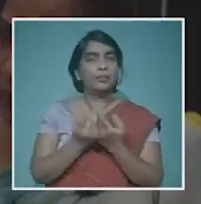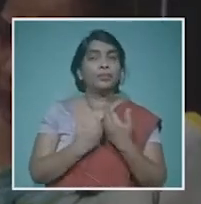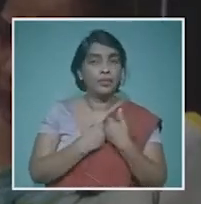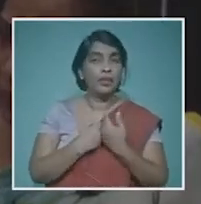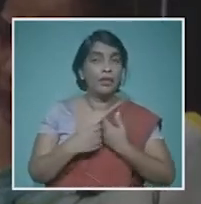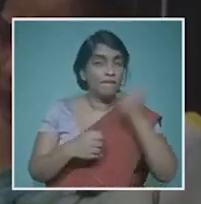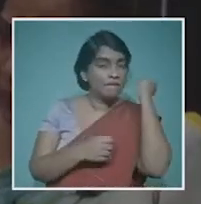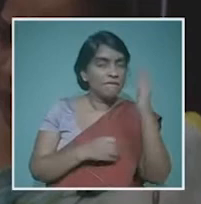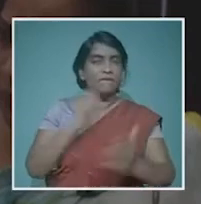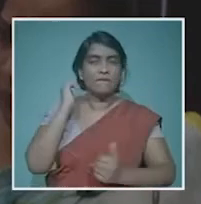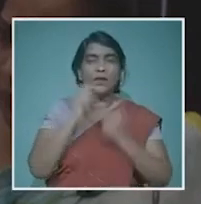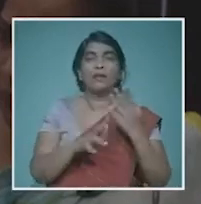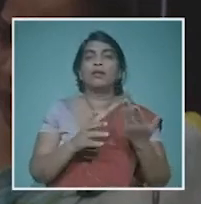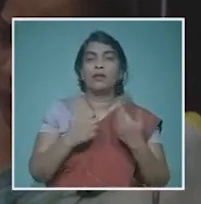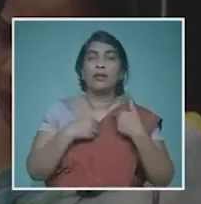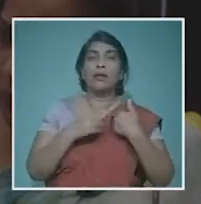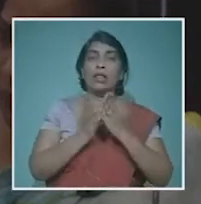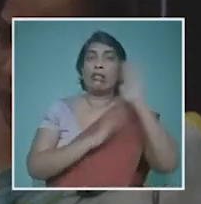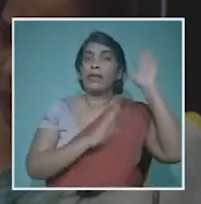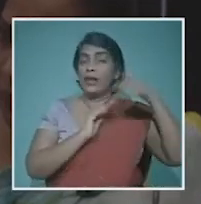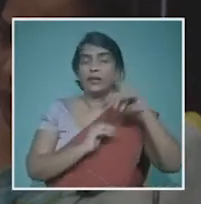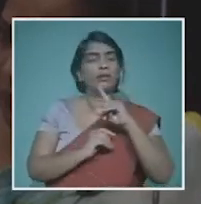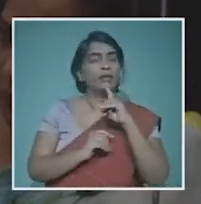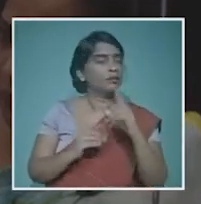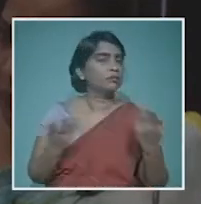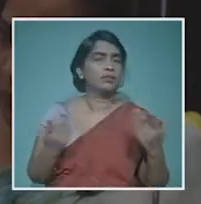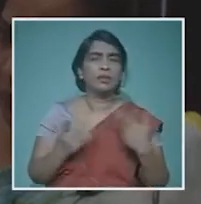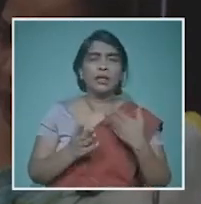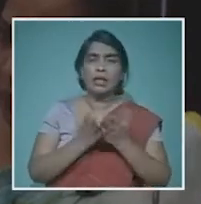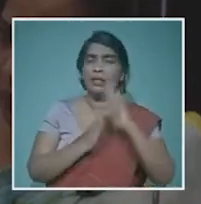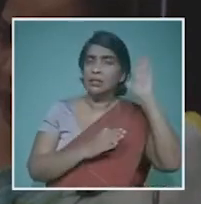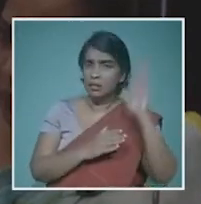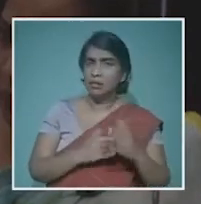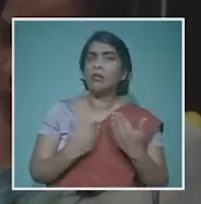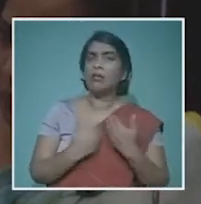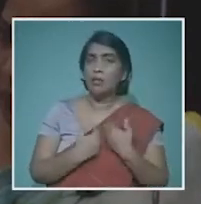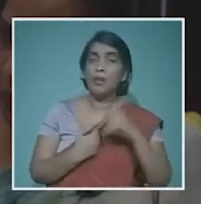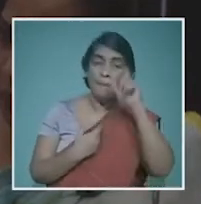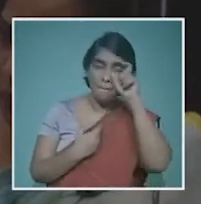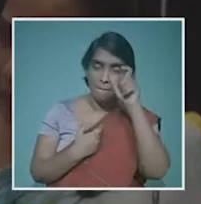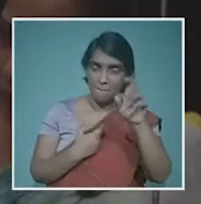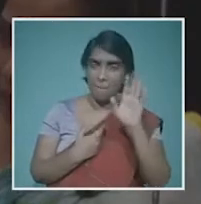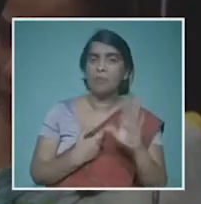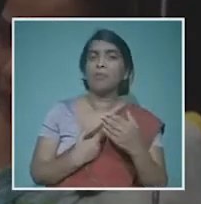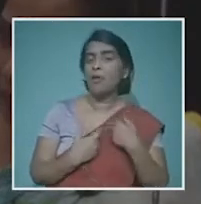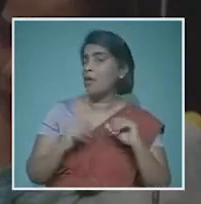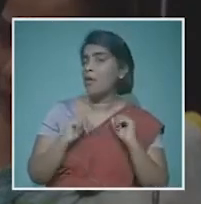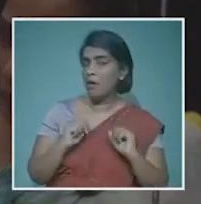ඒගොල්ලන්ට ගැහුවා ගහලි වරලා කියනවා අදානි එනවා කියලා. ඉතින් අදානි ආවම අපි බලන්න තියෙනවා